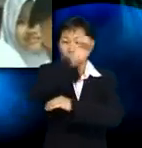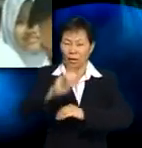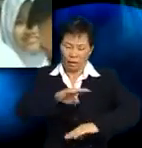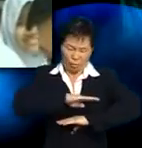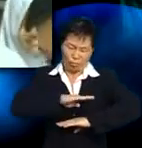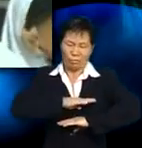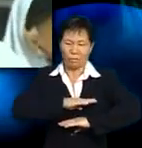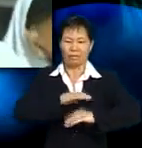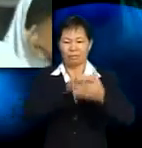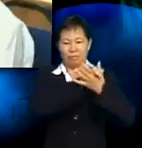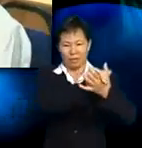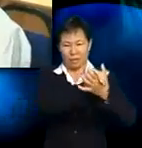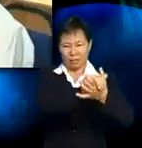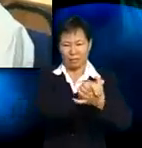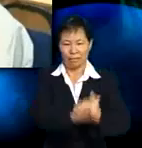karena